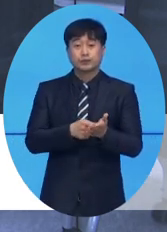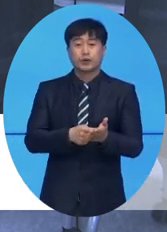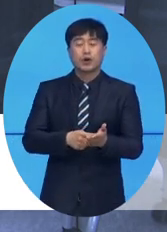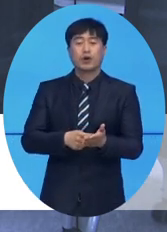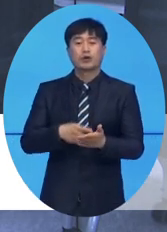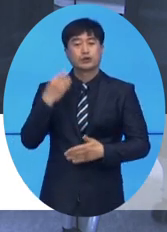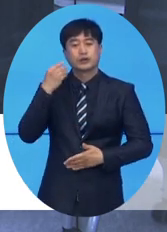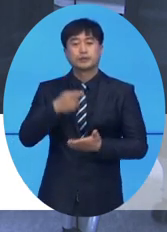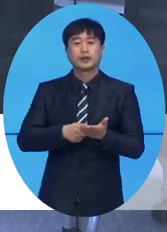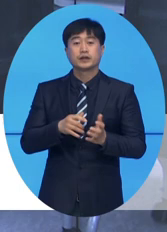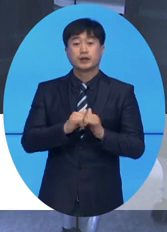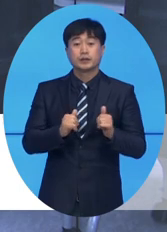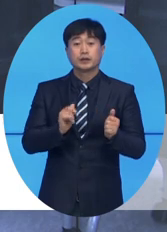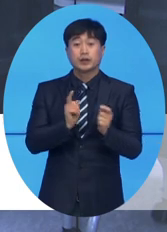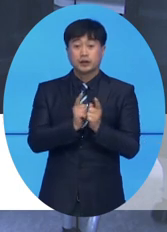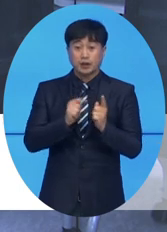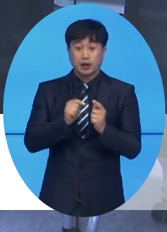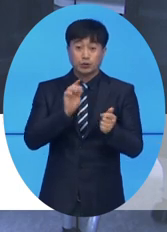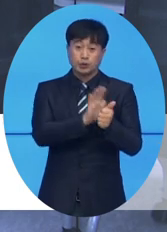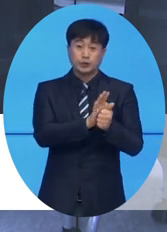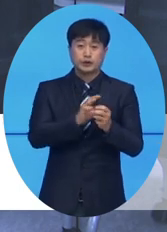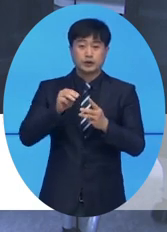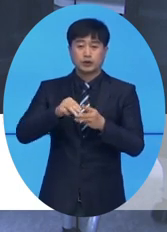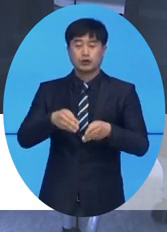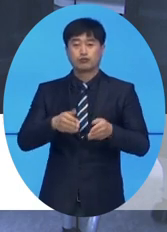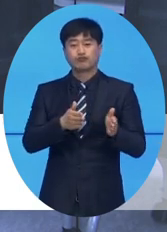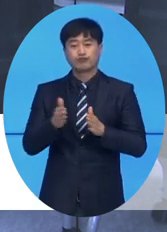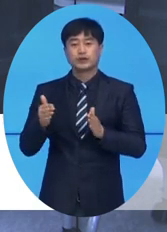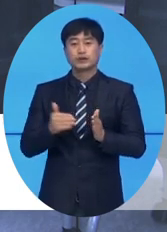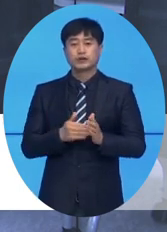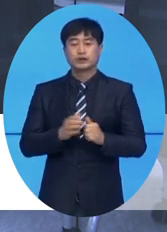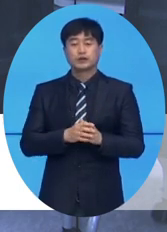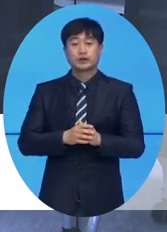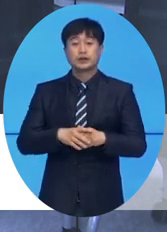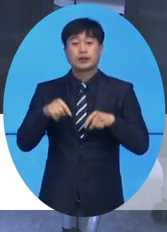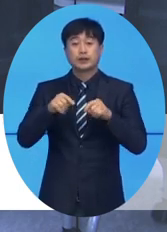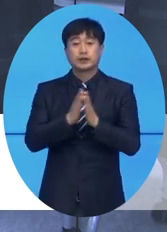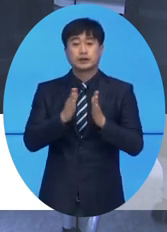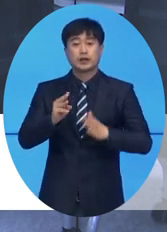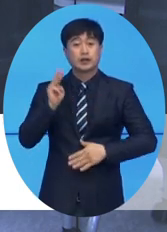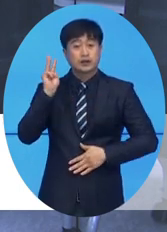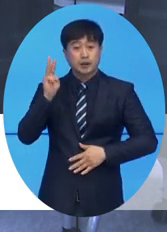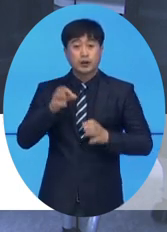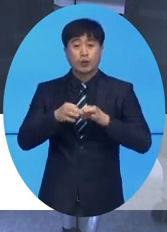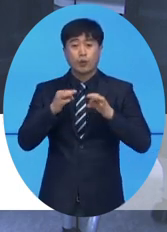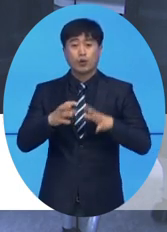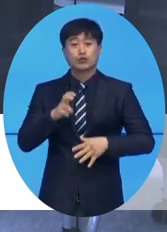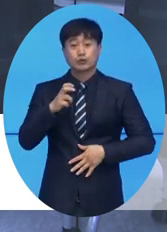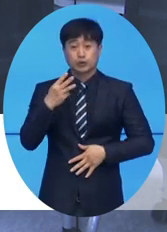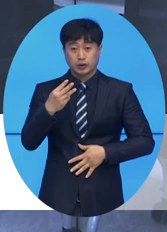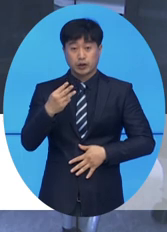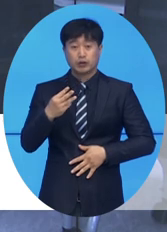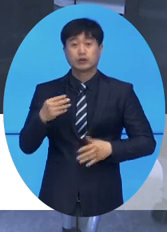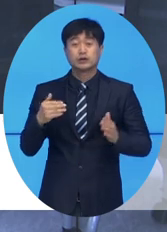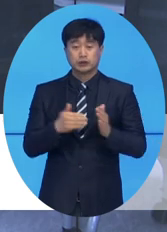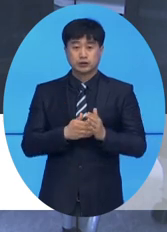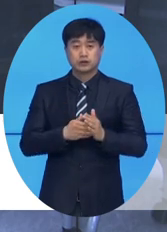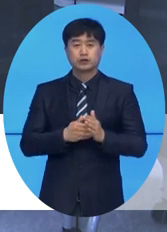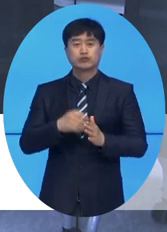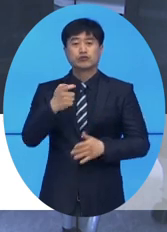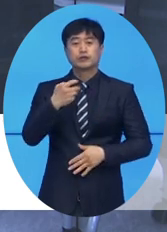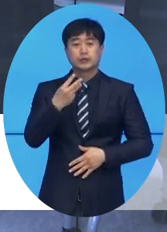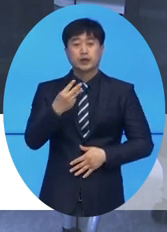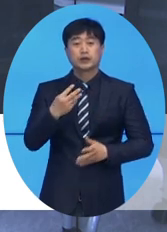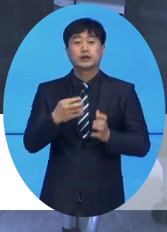전세 피해자들을 대상으로 지원센터를 마련했는데요. 상담 시작 3일 만에 23건의 상담이 진행됐고, 63명의